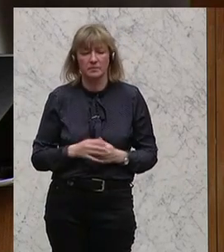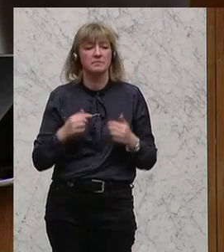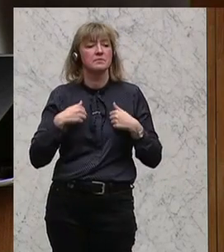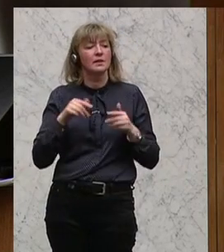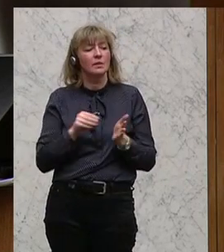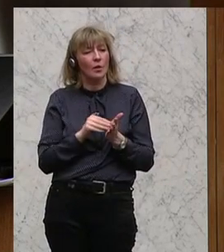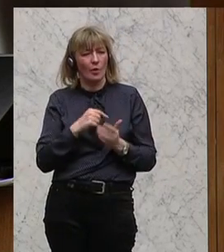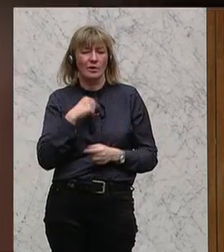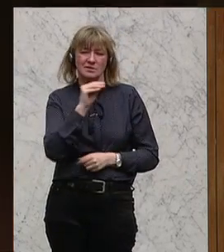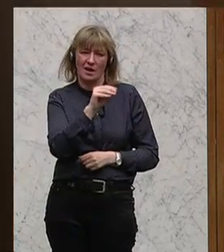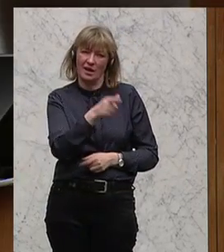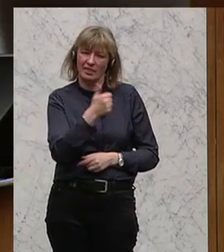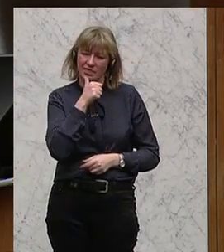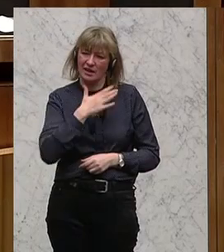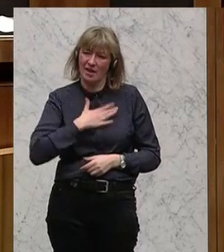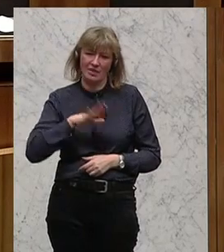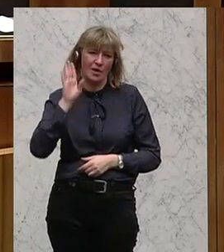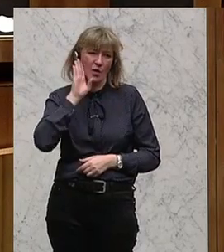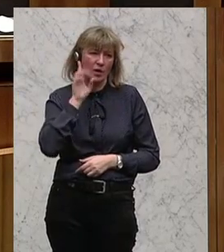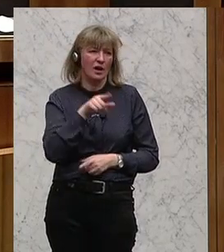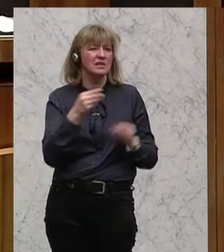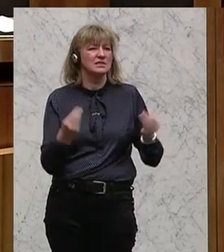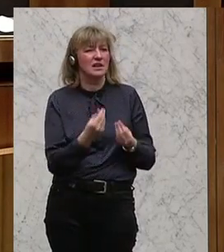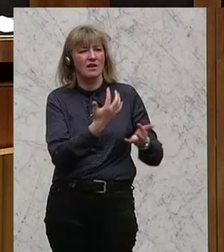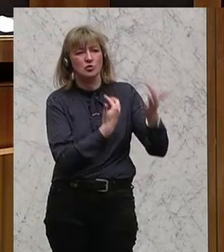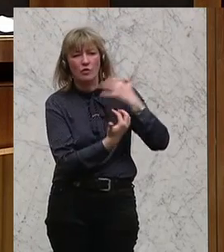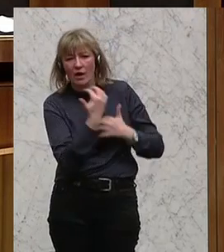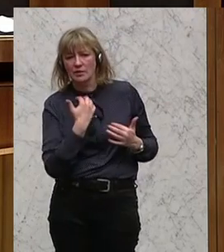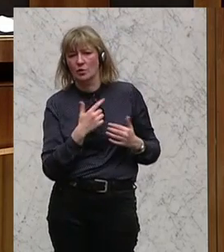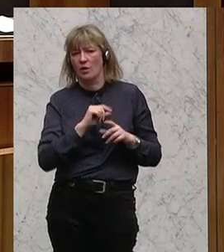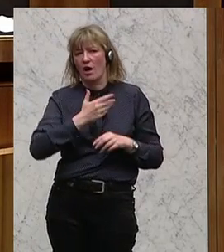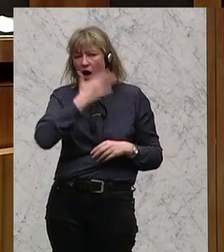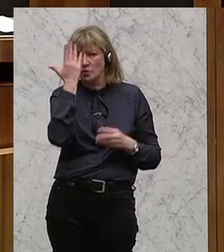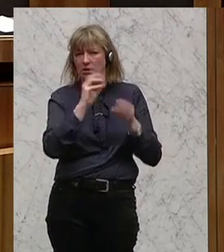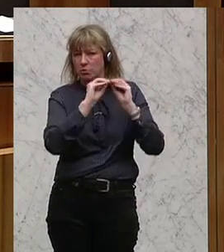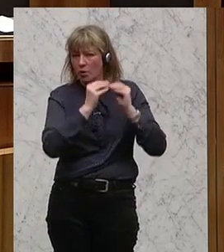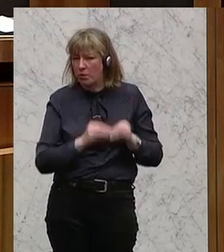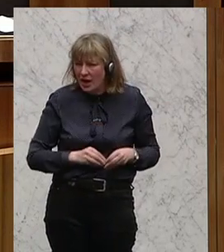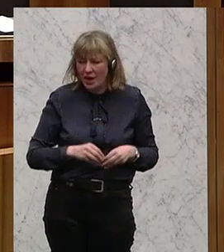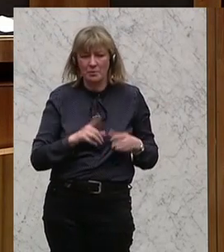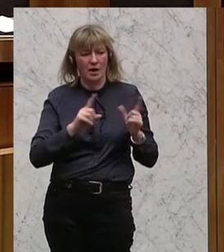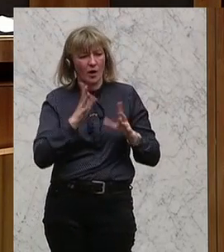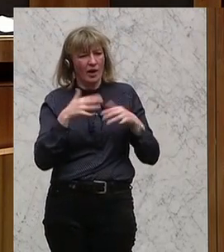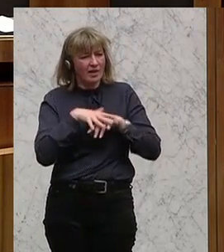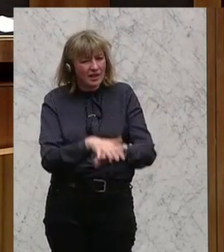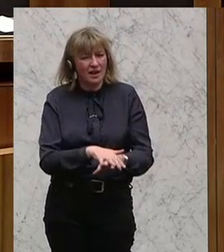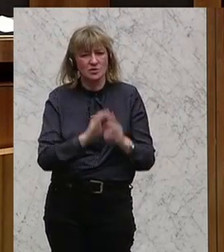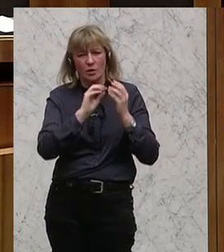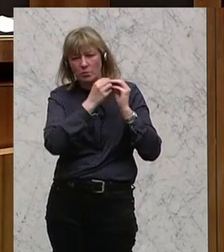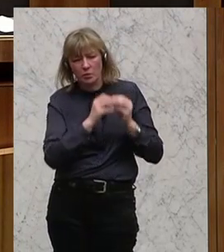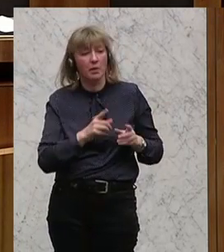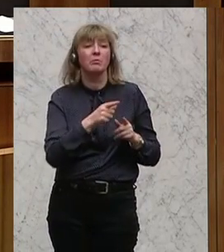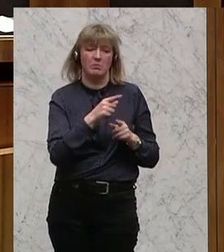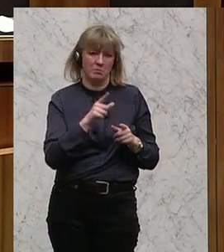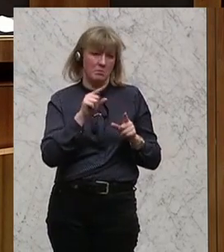was Sie vielleicht nicht so gern hören, aber diese ganze Sache der Zuwanderung, diese ganze Sache der Ausländerproblematik, diese ganze Sache der Integration